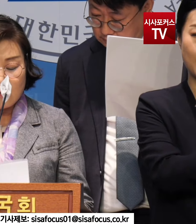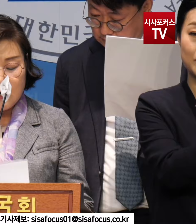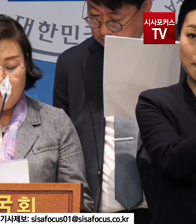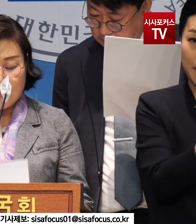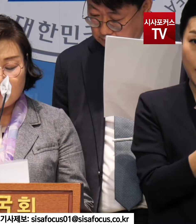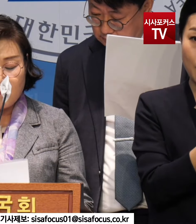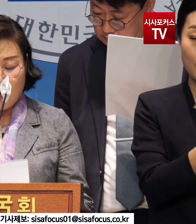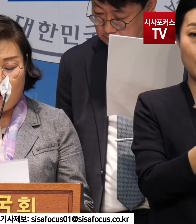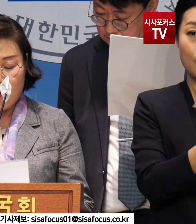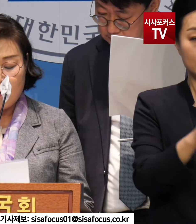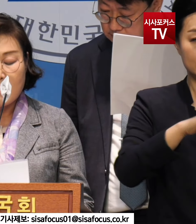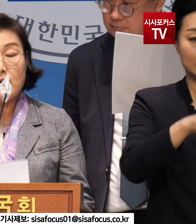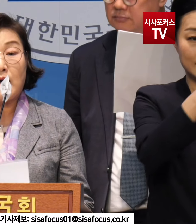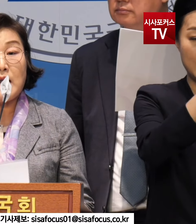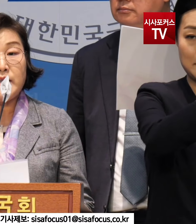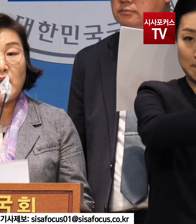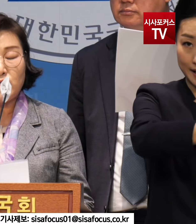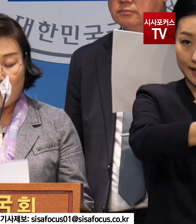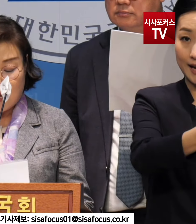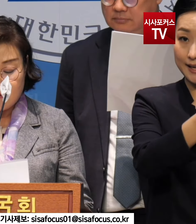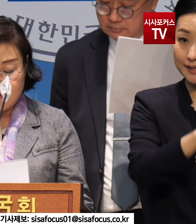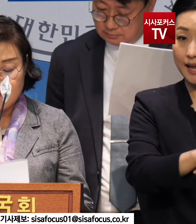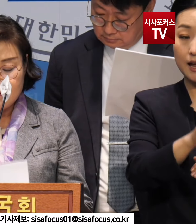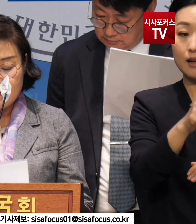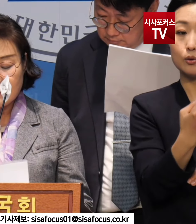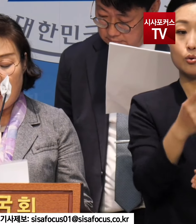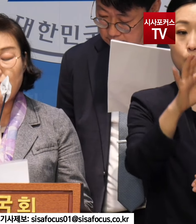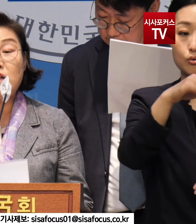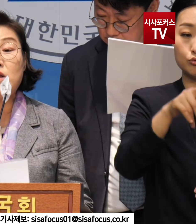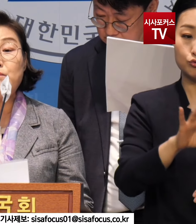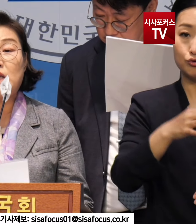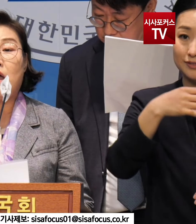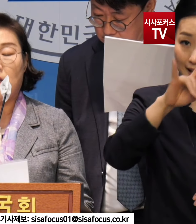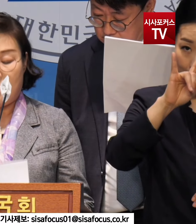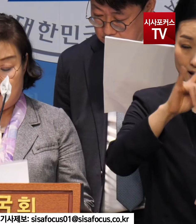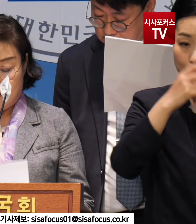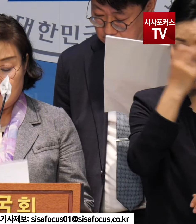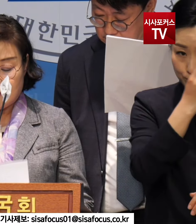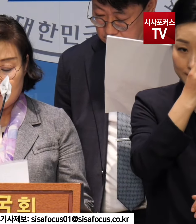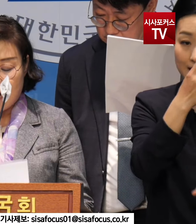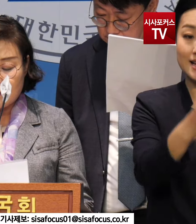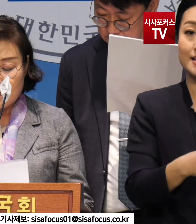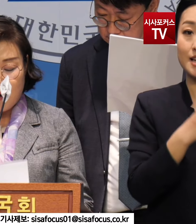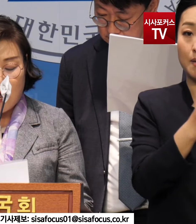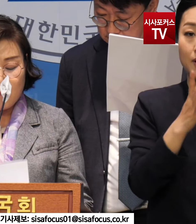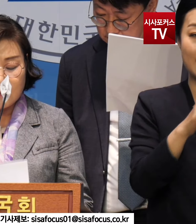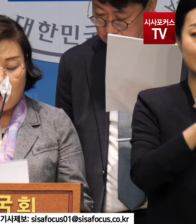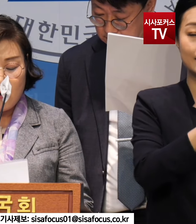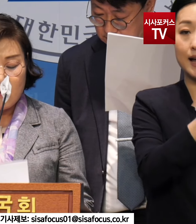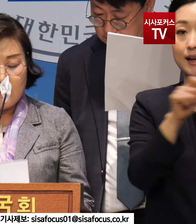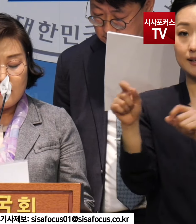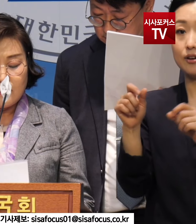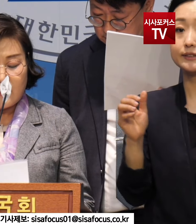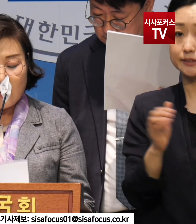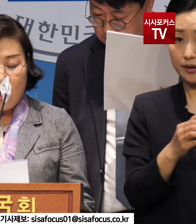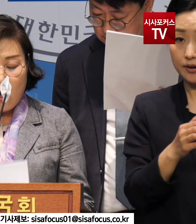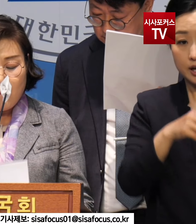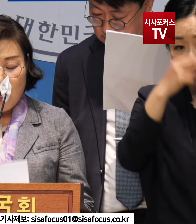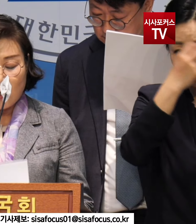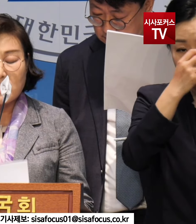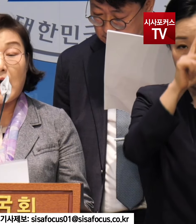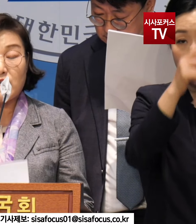정치 자금을 받았음에도 관련된 조사는 3년 넘게 시간 끌기만 하면서